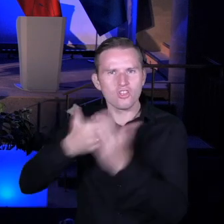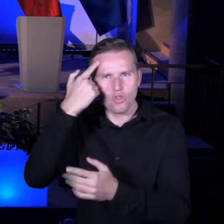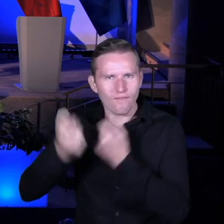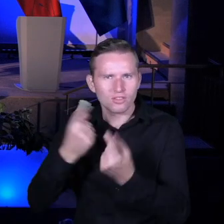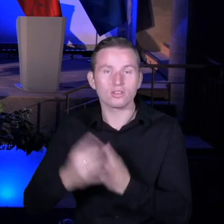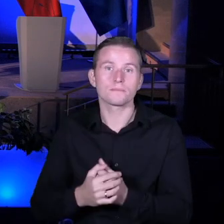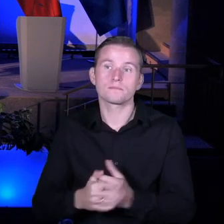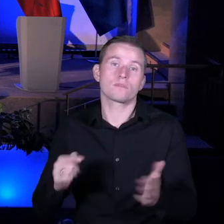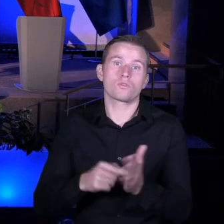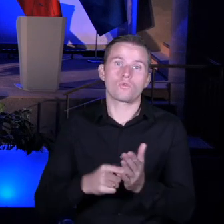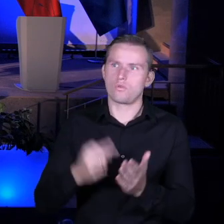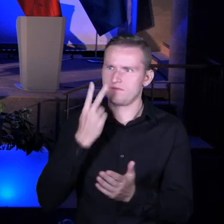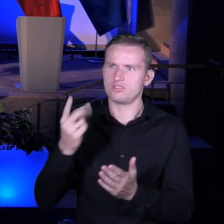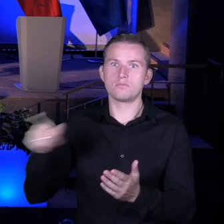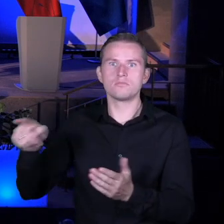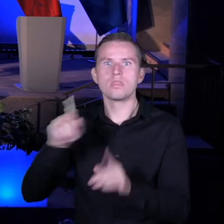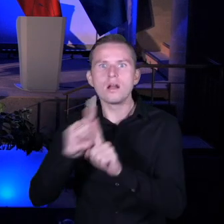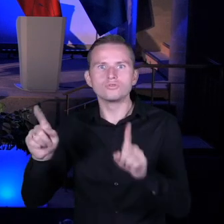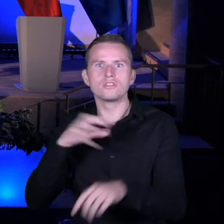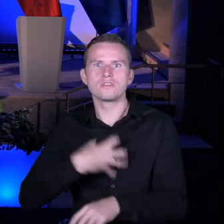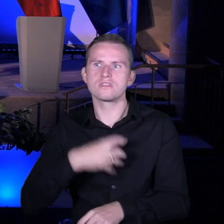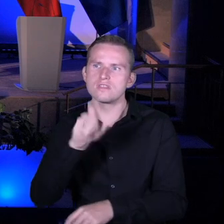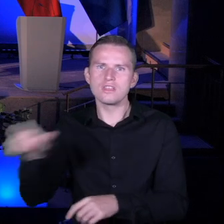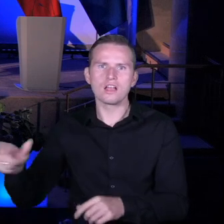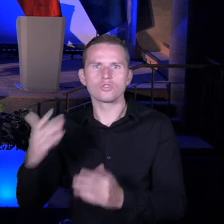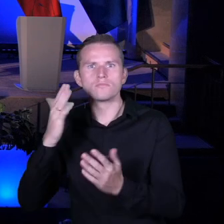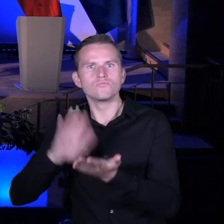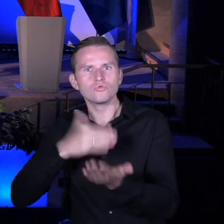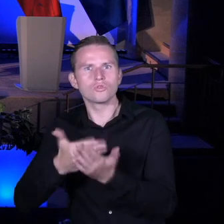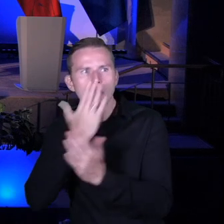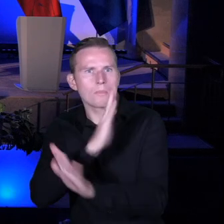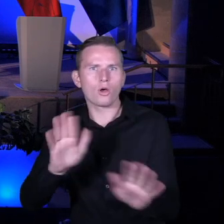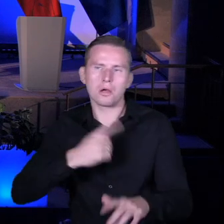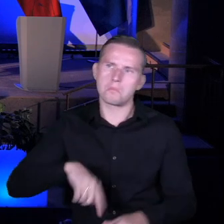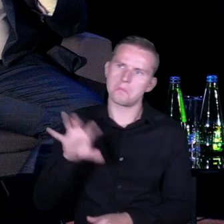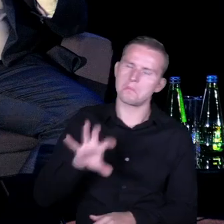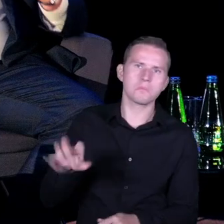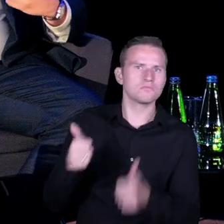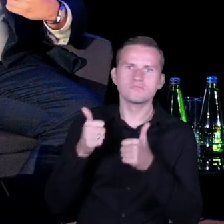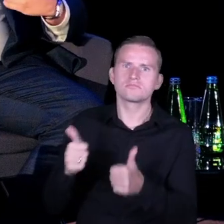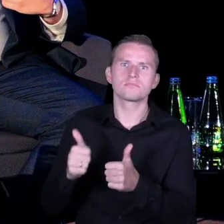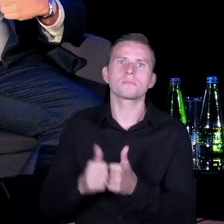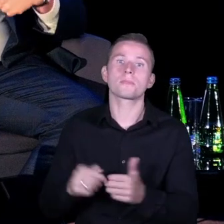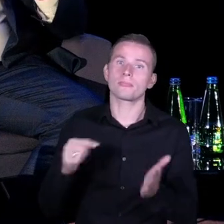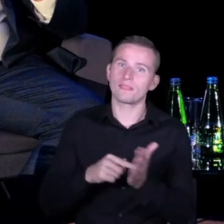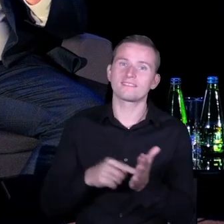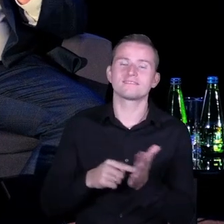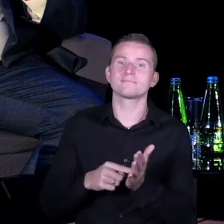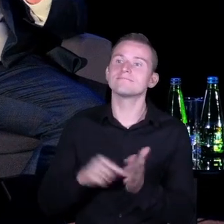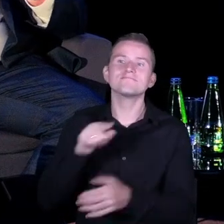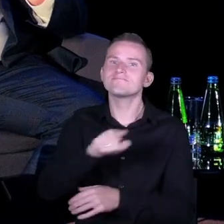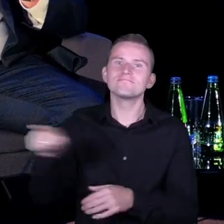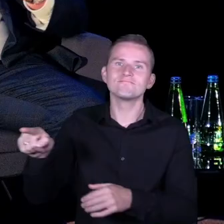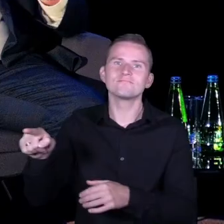chcielibyśmy promować w ogóle w całym systemie oświaty, tak? Bo to jest punkt wyjścia dla wszelkich zmian, bo my